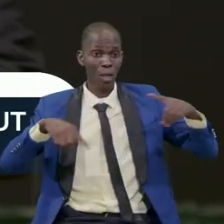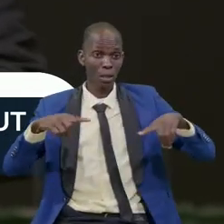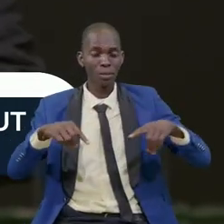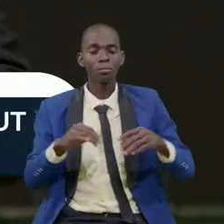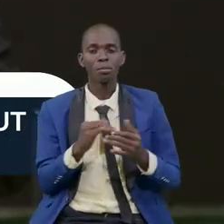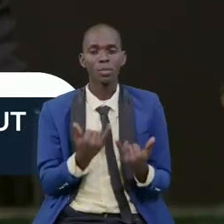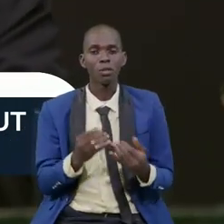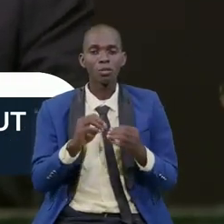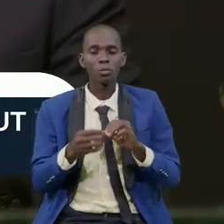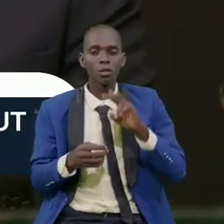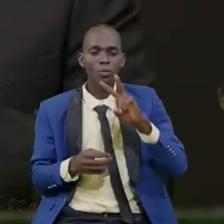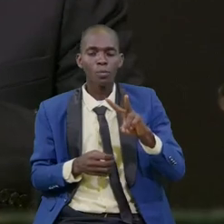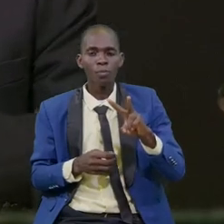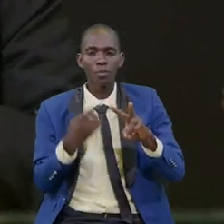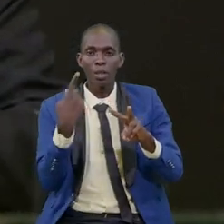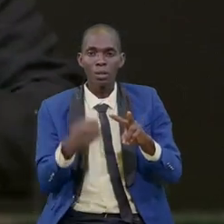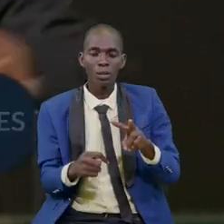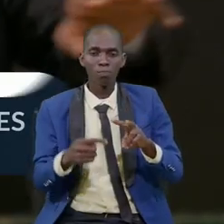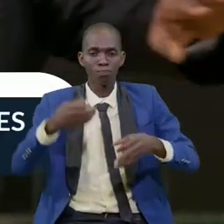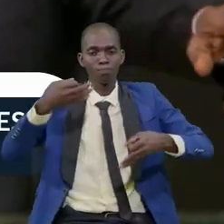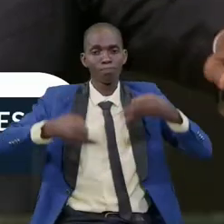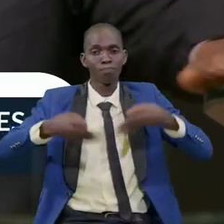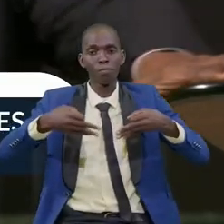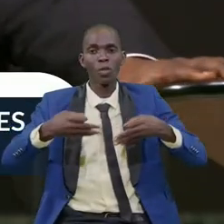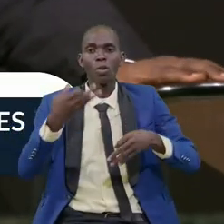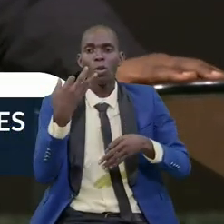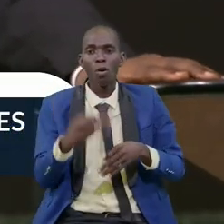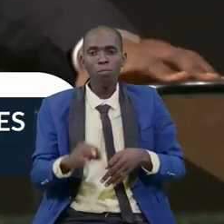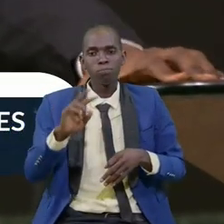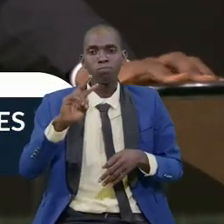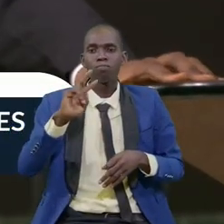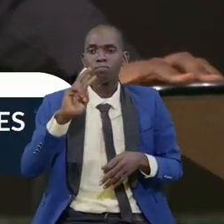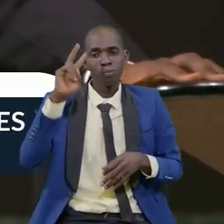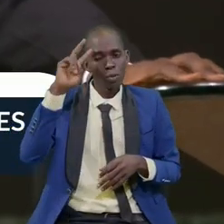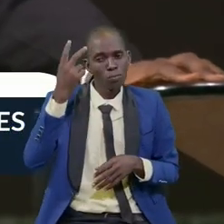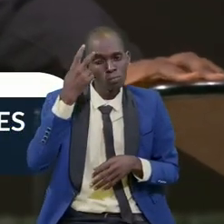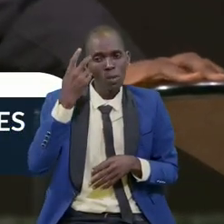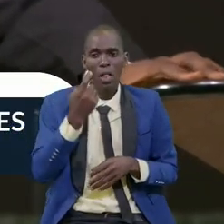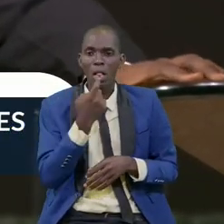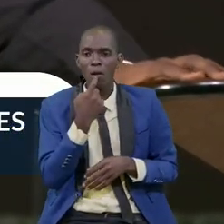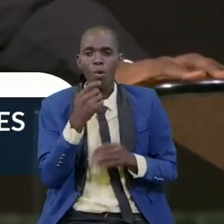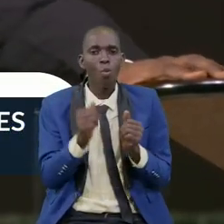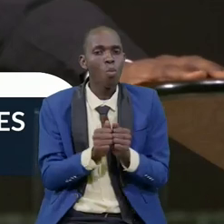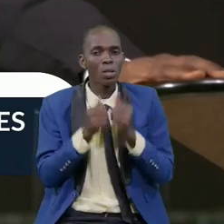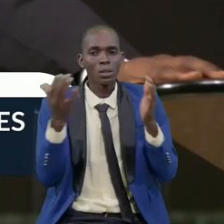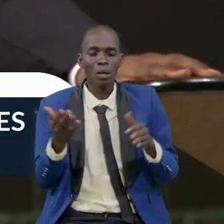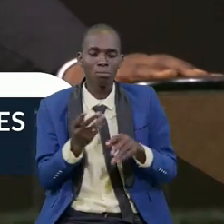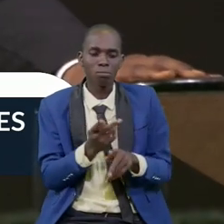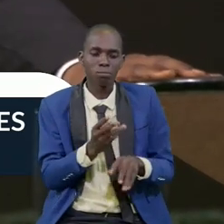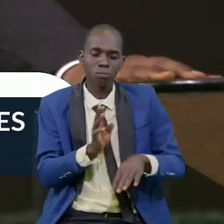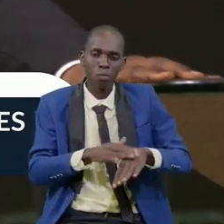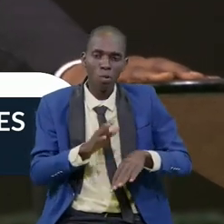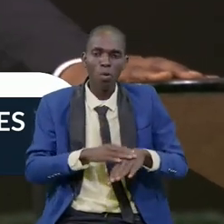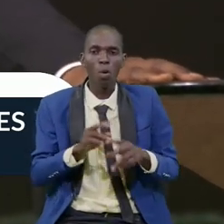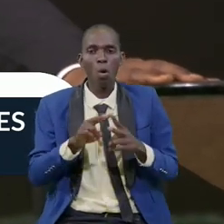Deux, c'est la condamnation des langues mal utilisées, sans